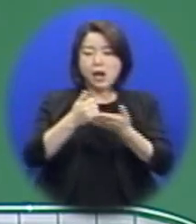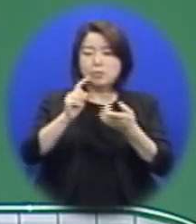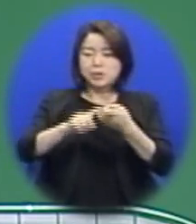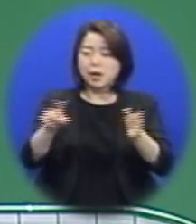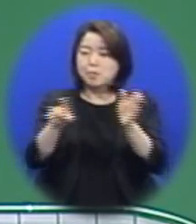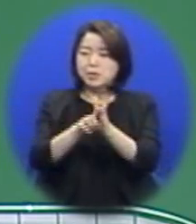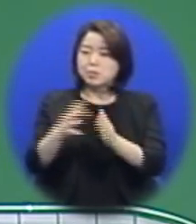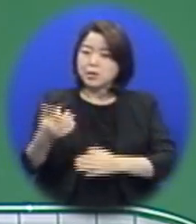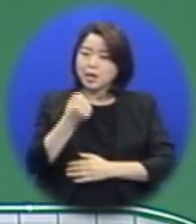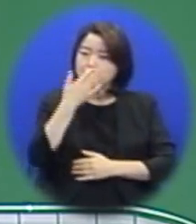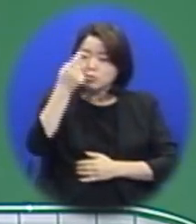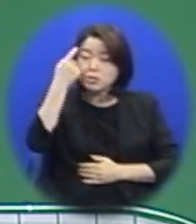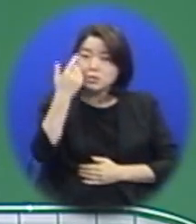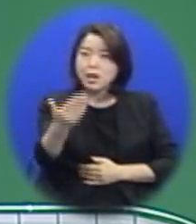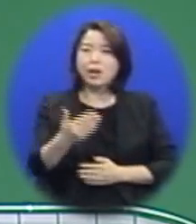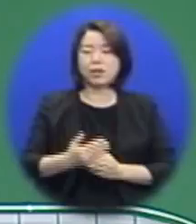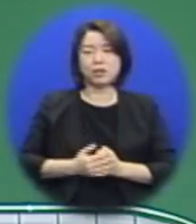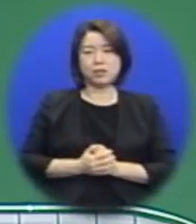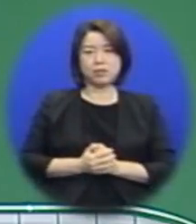있겠느냐?